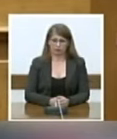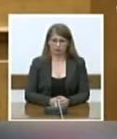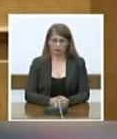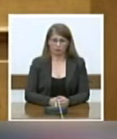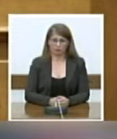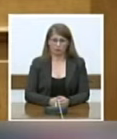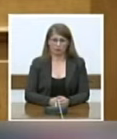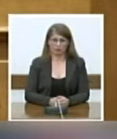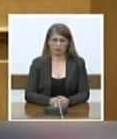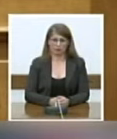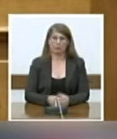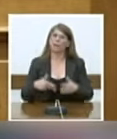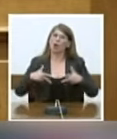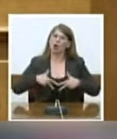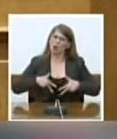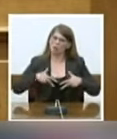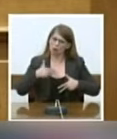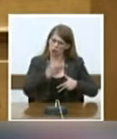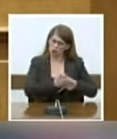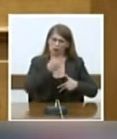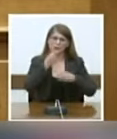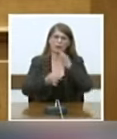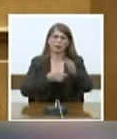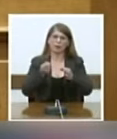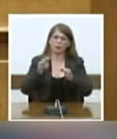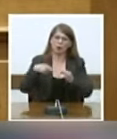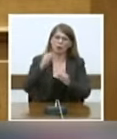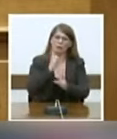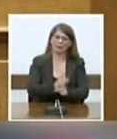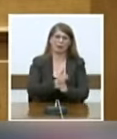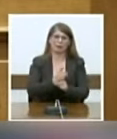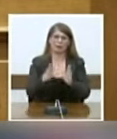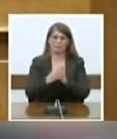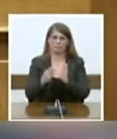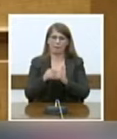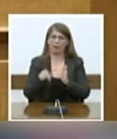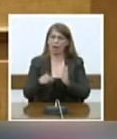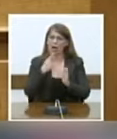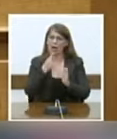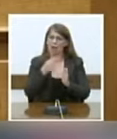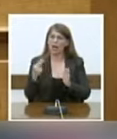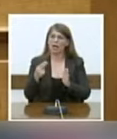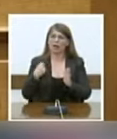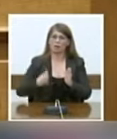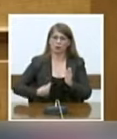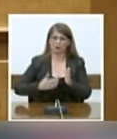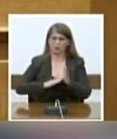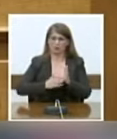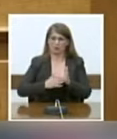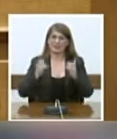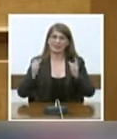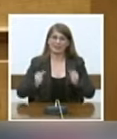Ο Υπουργός θα δώσει και περισσότερα συγκεκριμένα παραδείγματα. Αυτό σημαίνει για έναν δημόσιο υπάλληλο σε